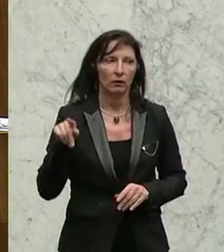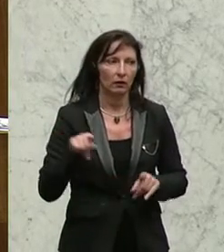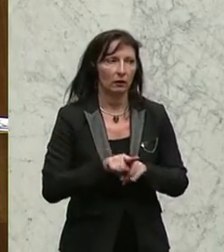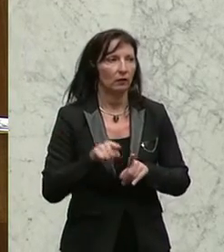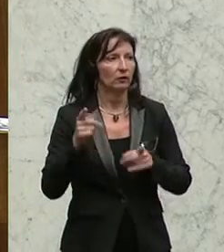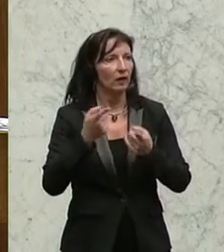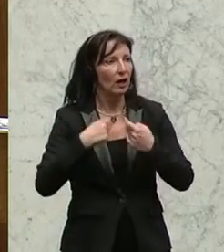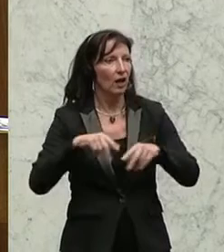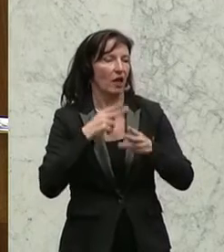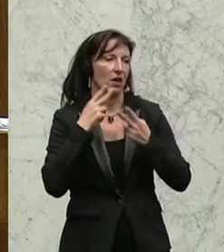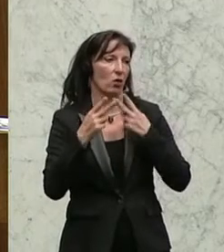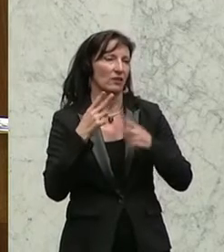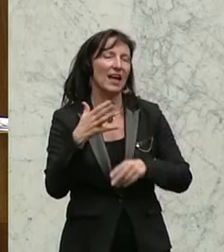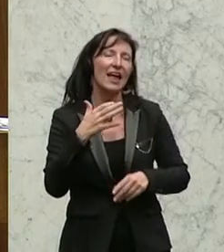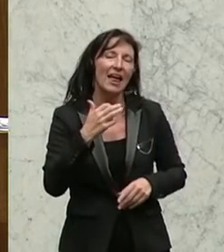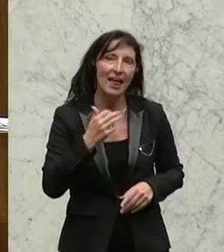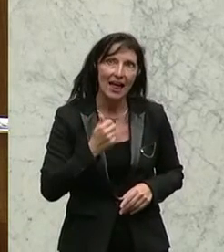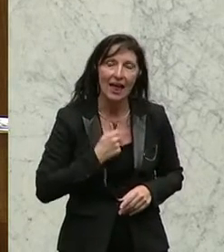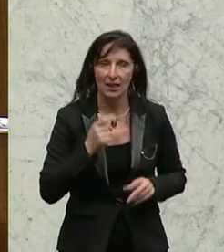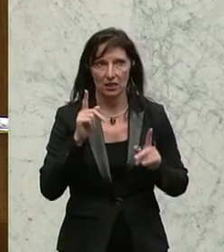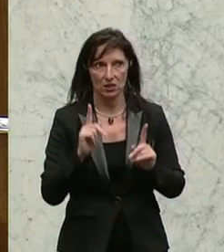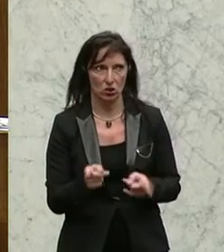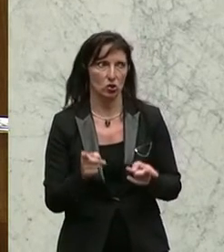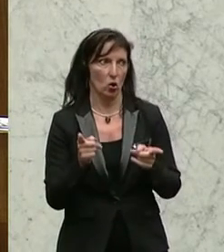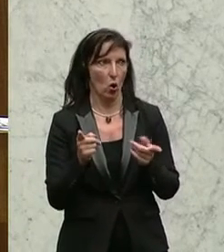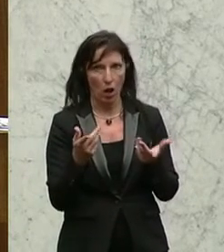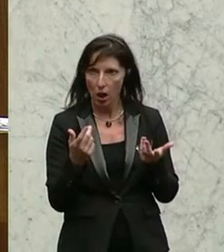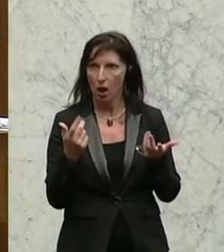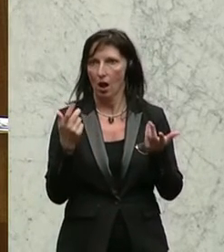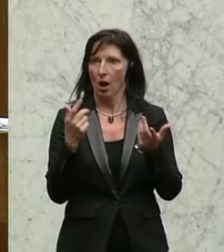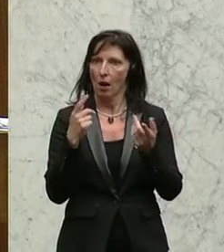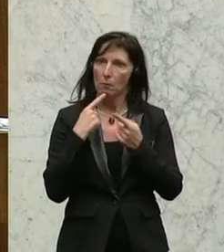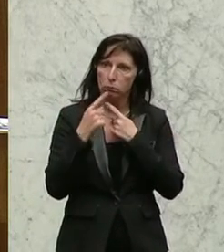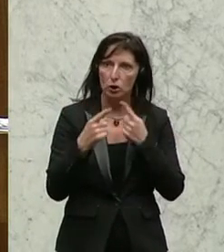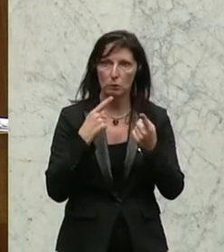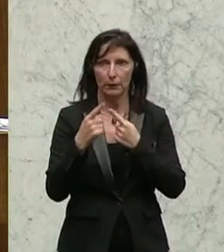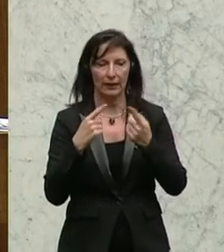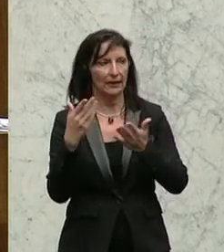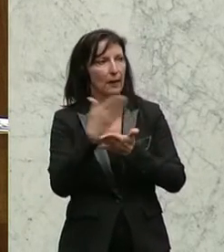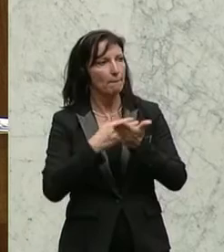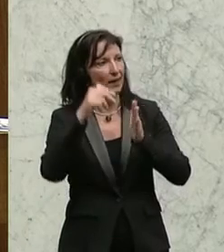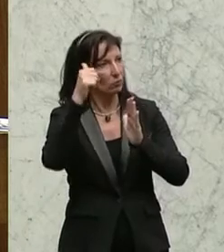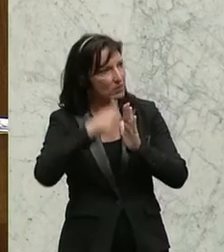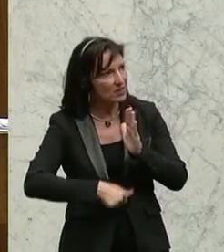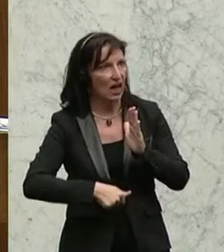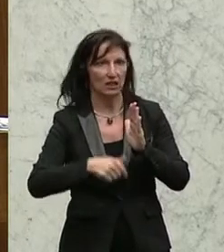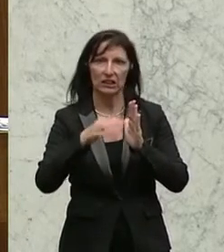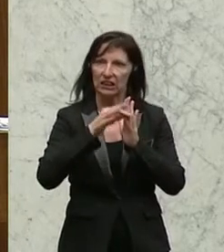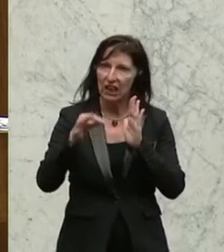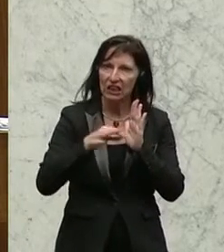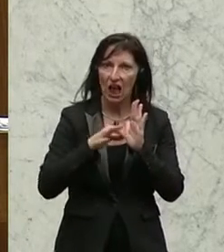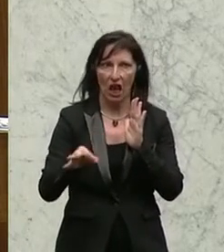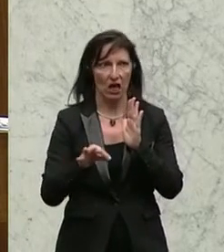in diesen Länderkonferenzen endlich einmal über einheitliche Bildungsstandards und Richtlinien zugunsten unserer Kindergartenpädagogen gesprochen